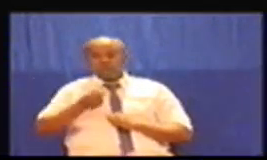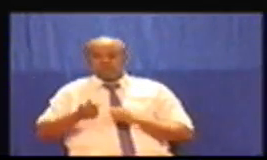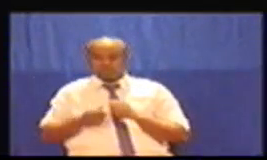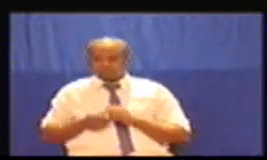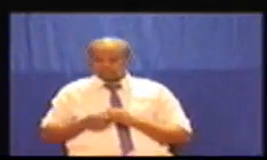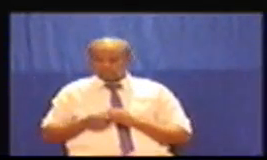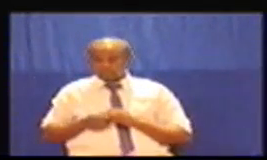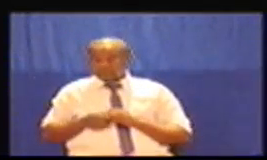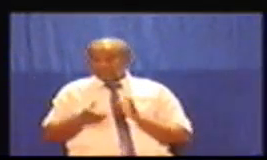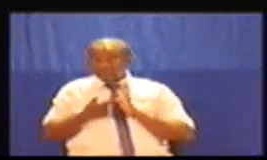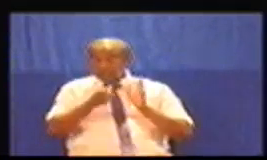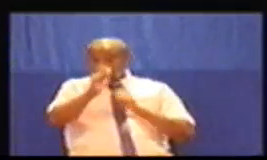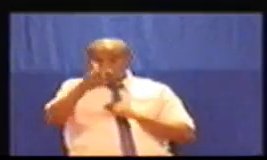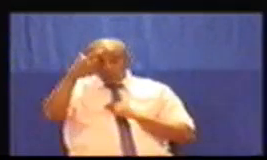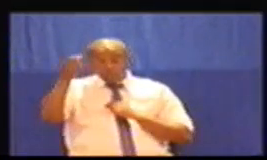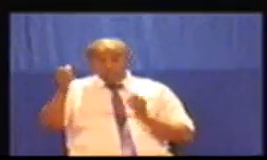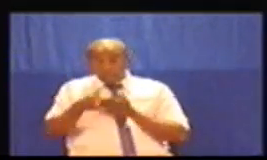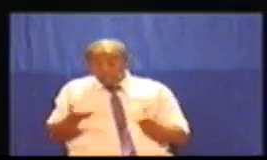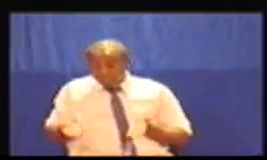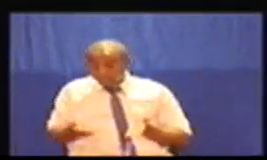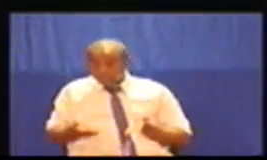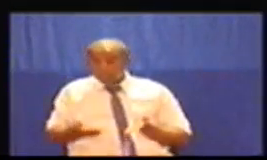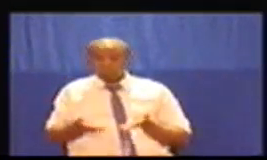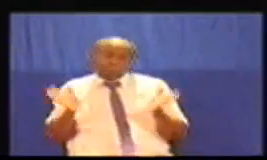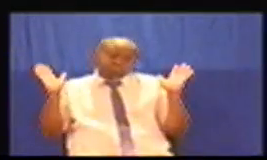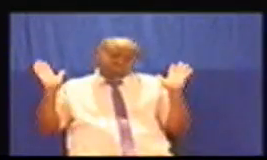ambaye hana imani, maana ukiwa huna imani basi.